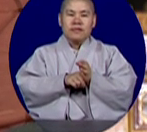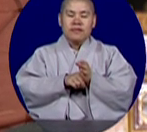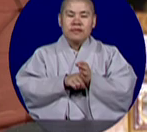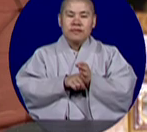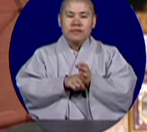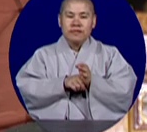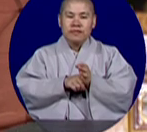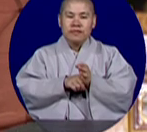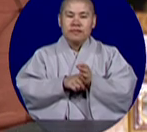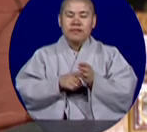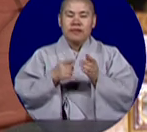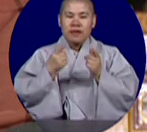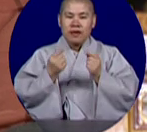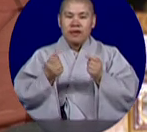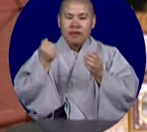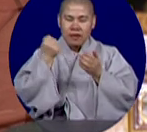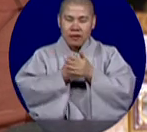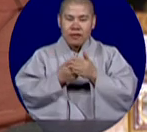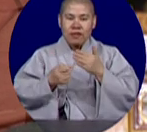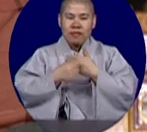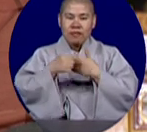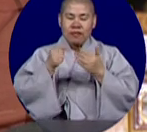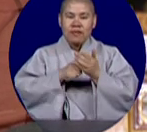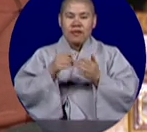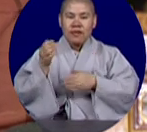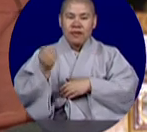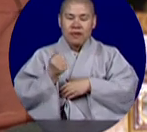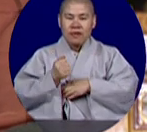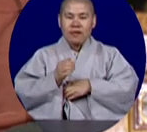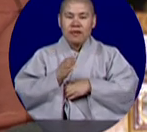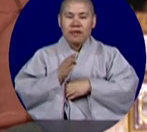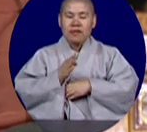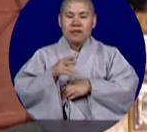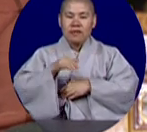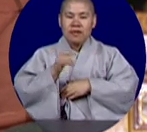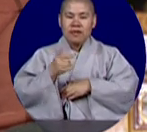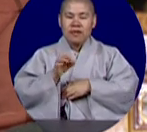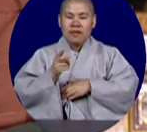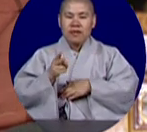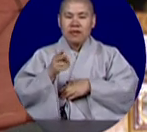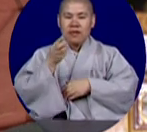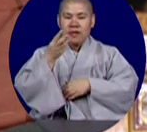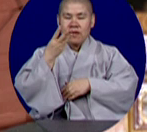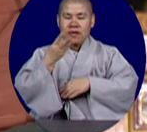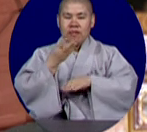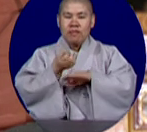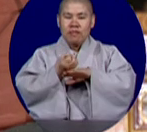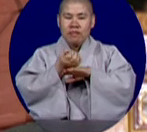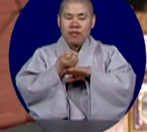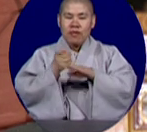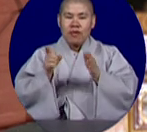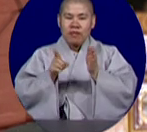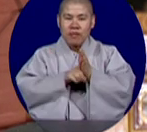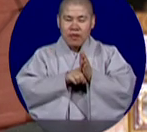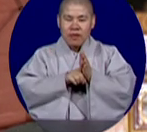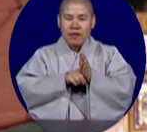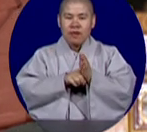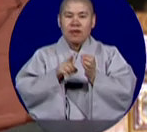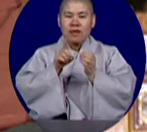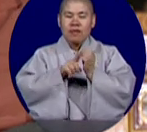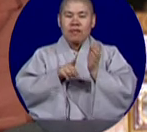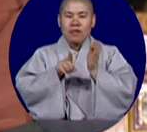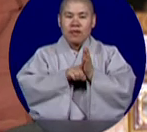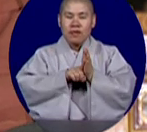그러니까 이렇게 결정심을 가지고 진여와 삼보를 믿는 게 불교의 신심이에요.